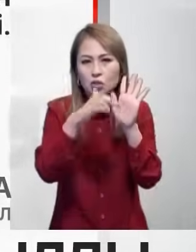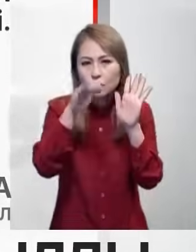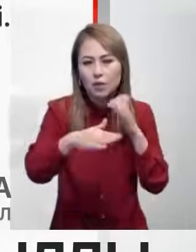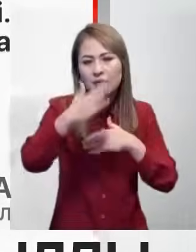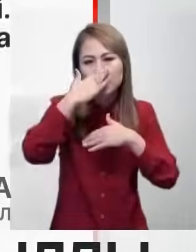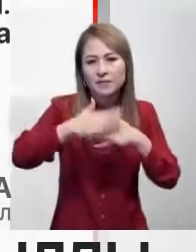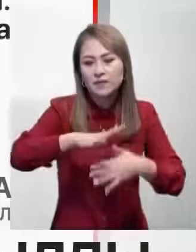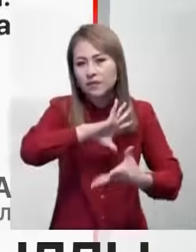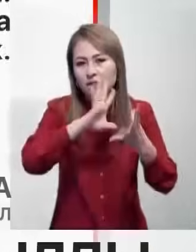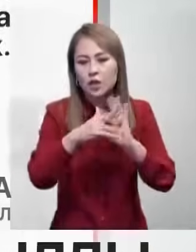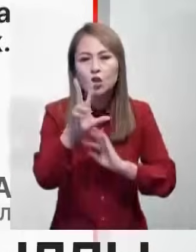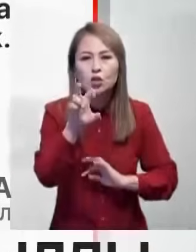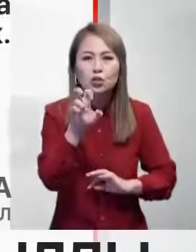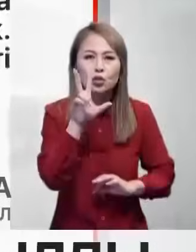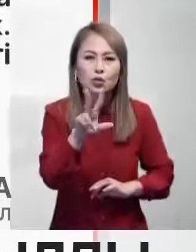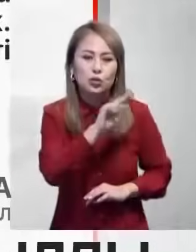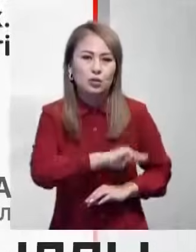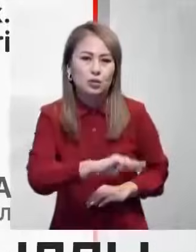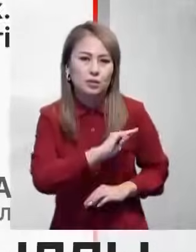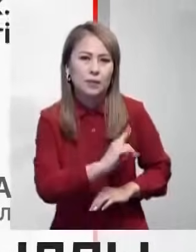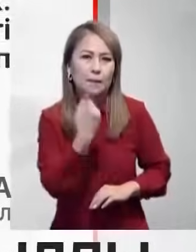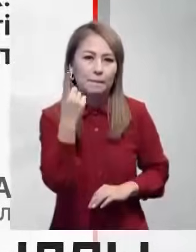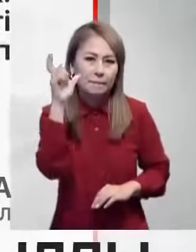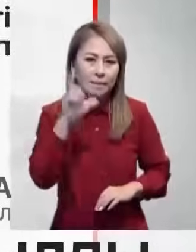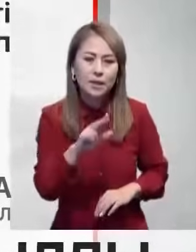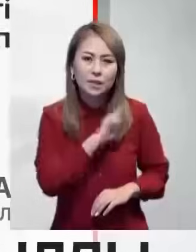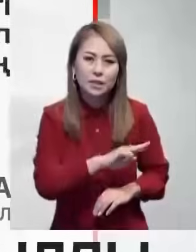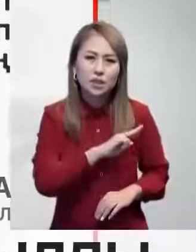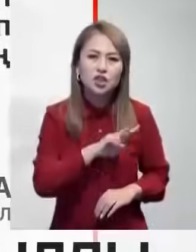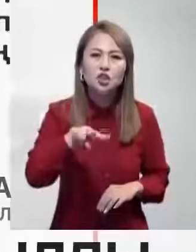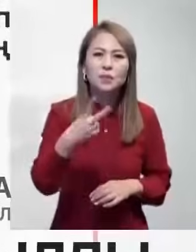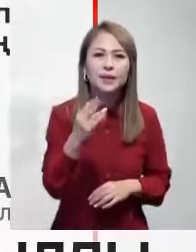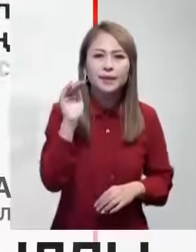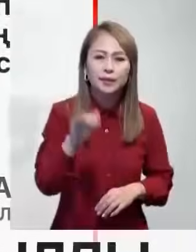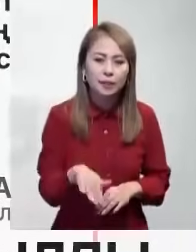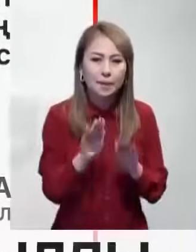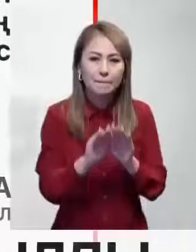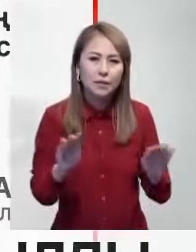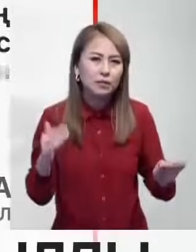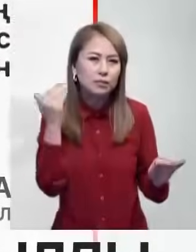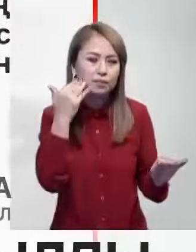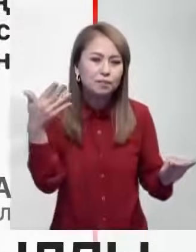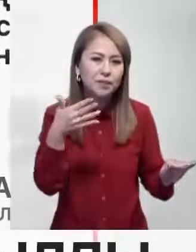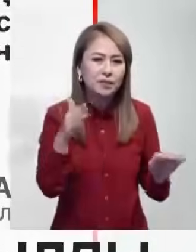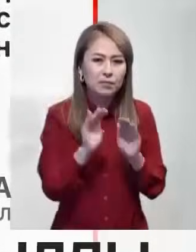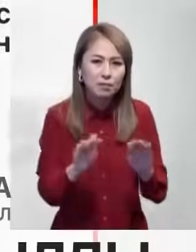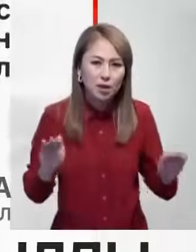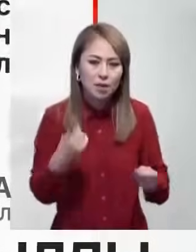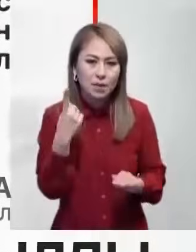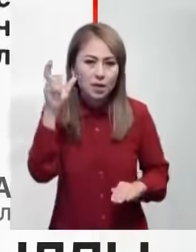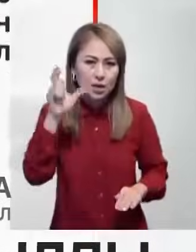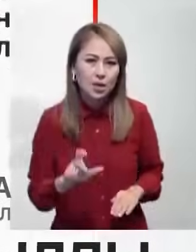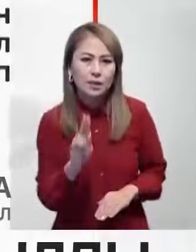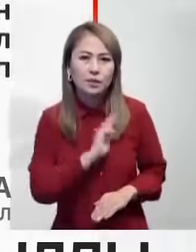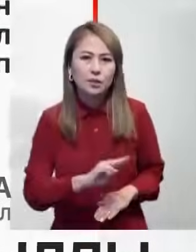барлығы 303 қамқоршы қызметкерден, яғни бір қызметкерге 22 мың баладан келеді. Кем дегенде 5 мың балаға бір қызметкер